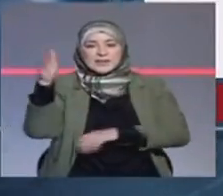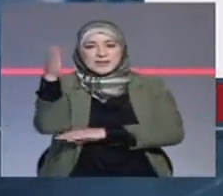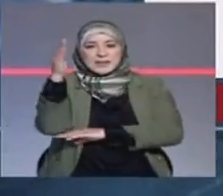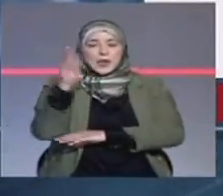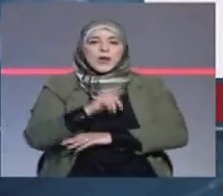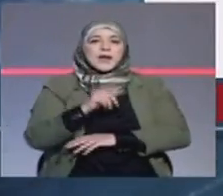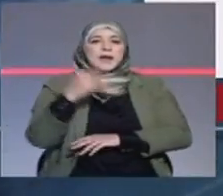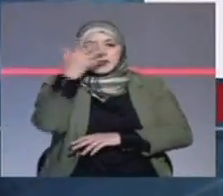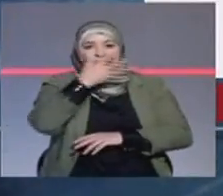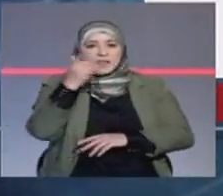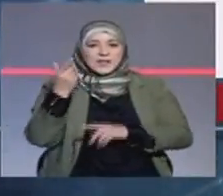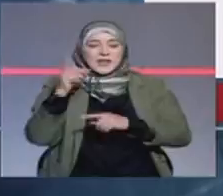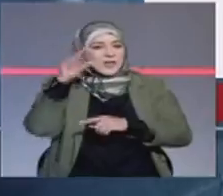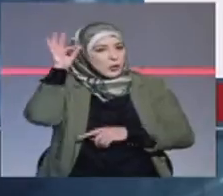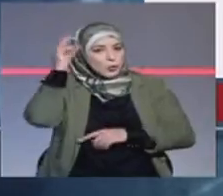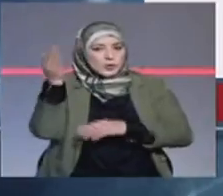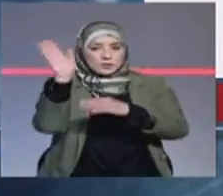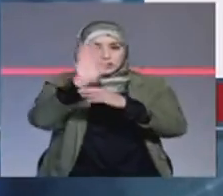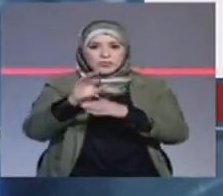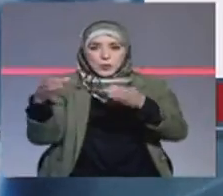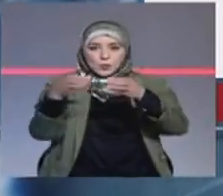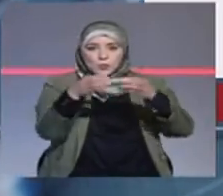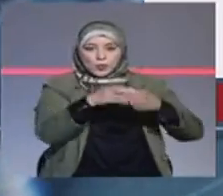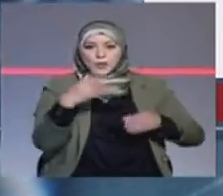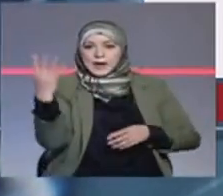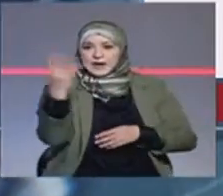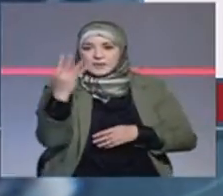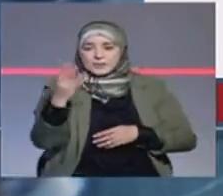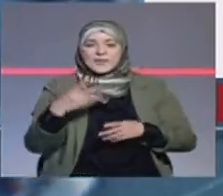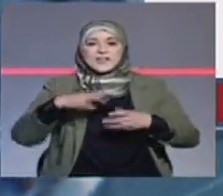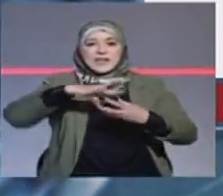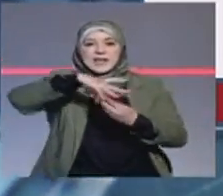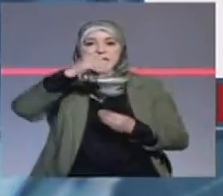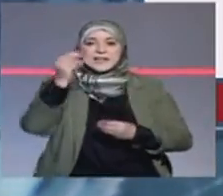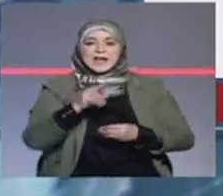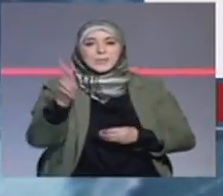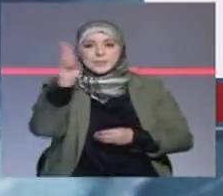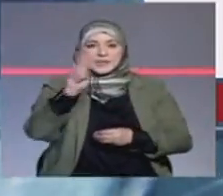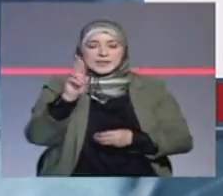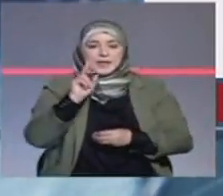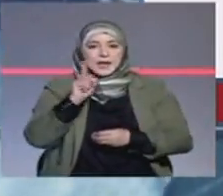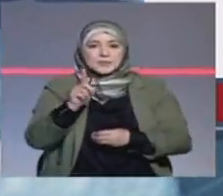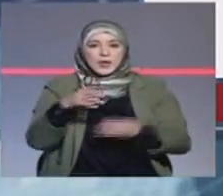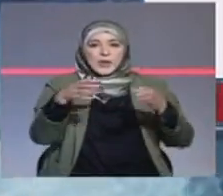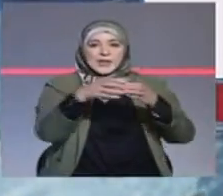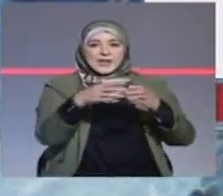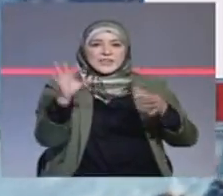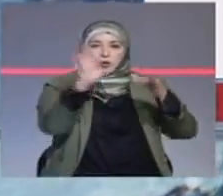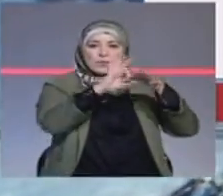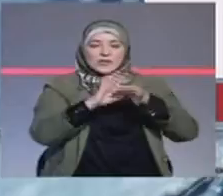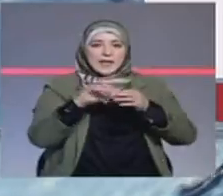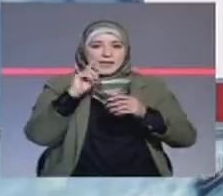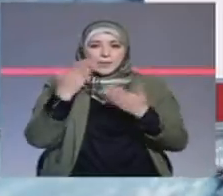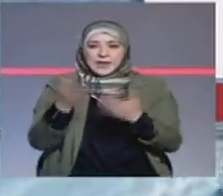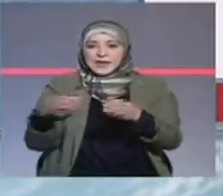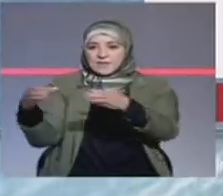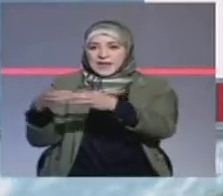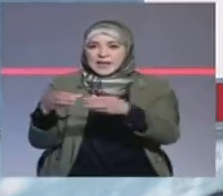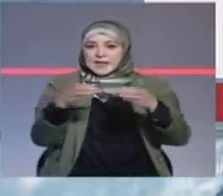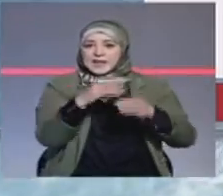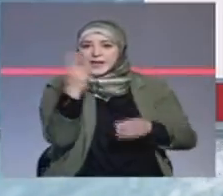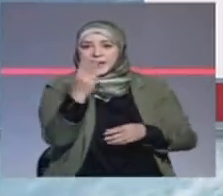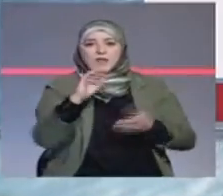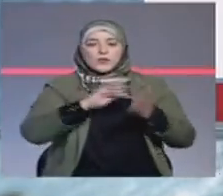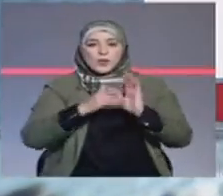تونس ستكون ممثلة بأربعة فرق في مسابقتي كأس رابطة الأبطال وكأس الكونفدرالية من خلال فريقين في